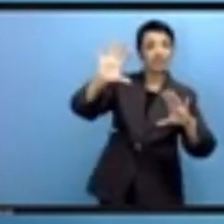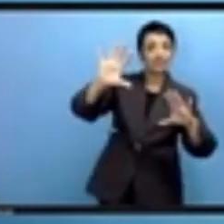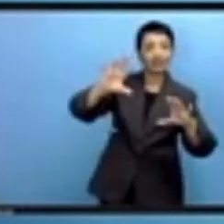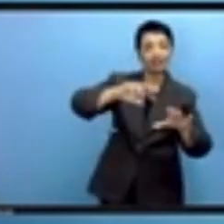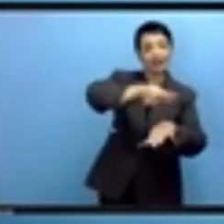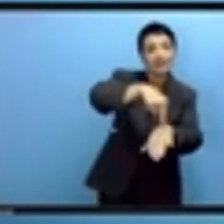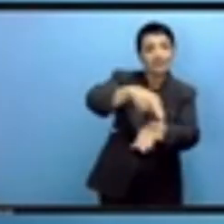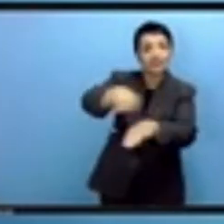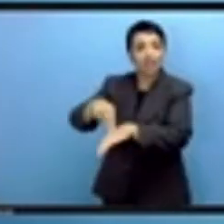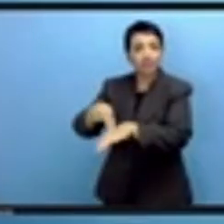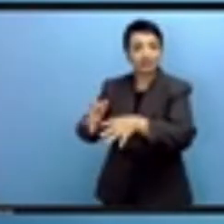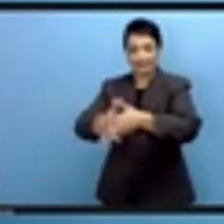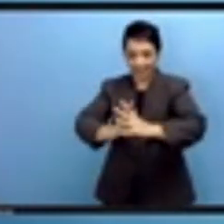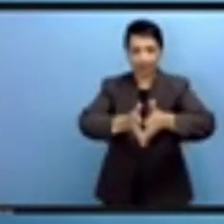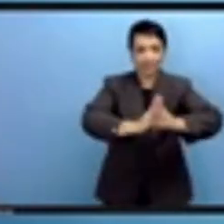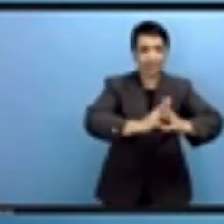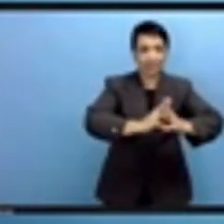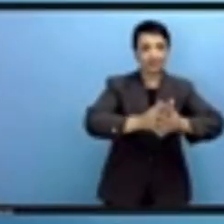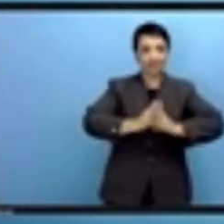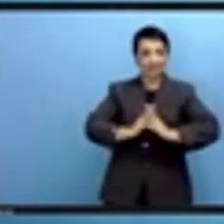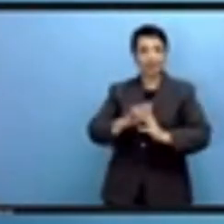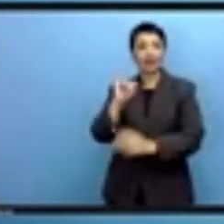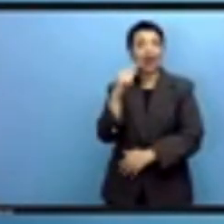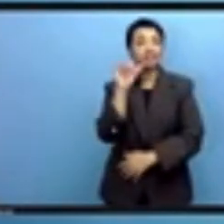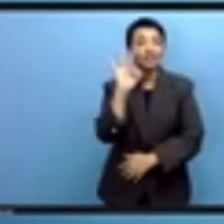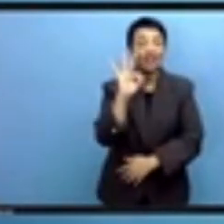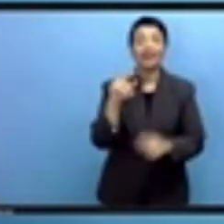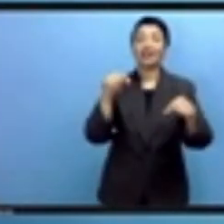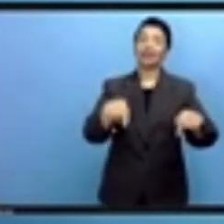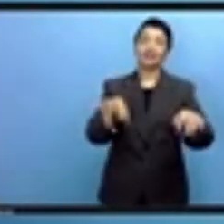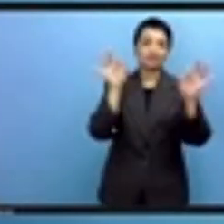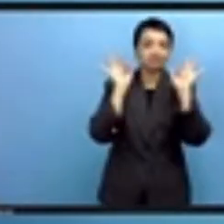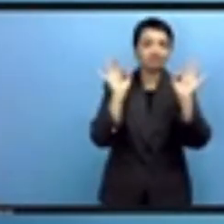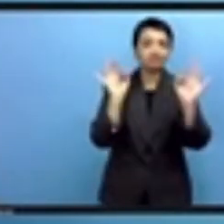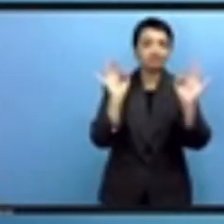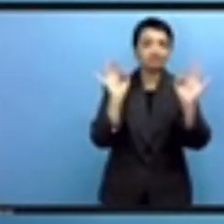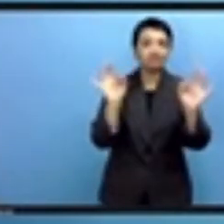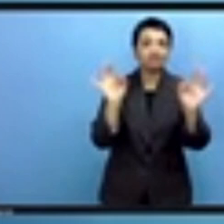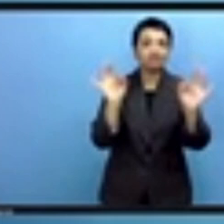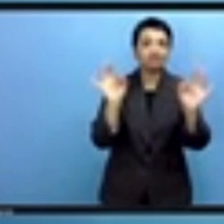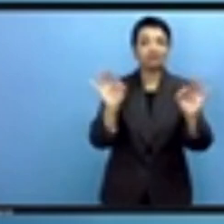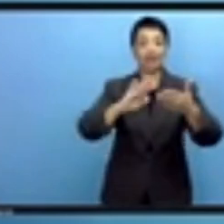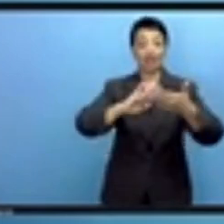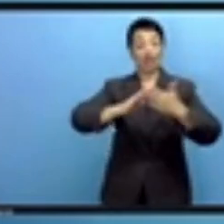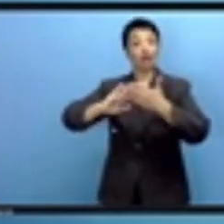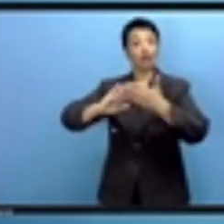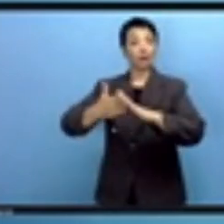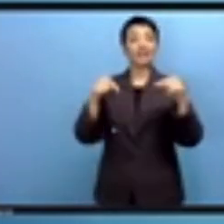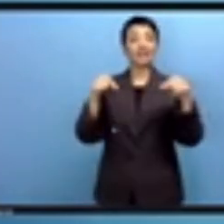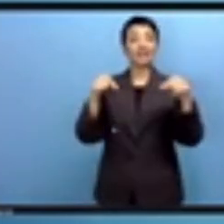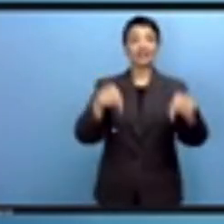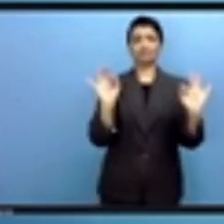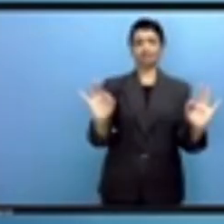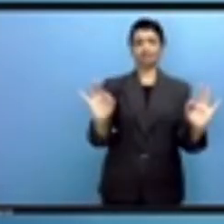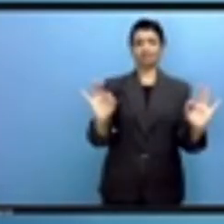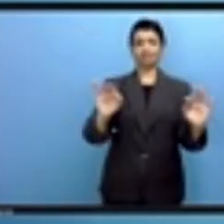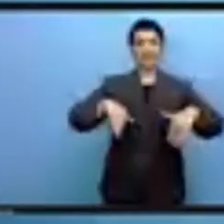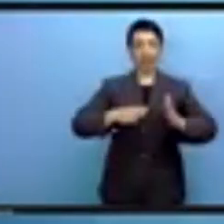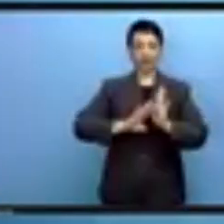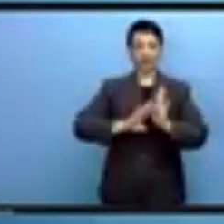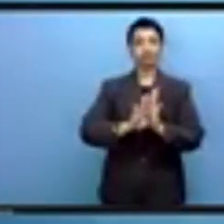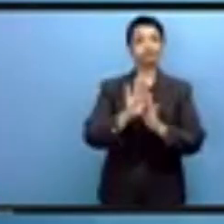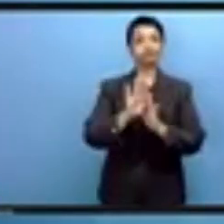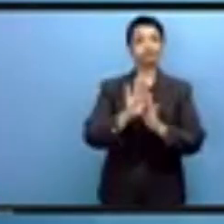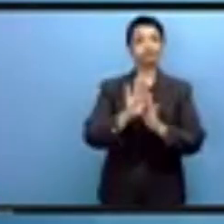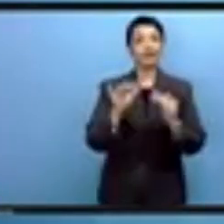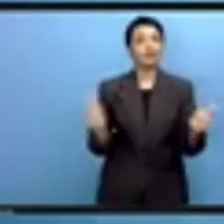我们有许多的国家级、地区级的 IGF 都已经建立起来了，这的确是一个自下而上的社